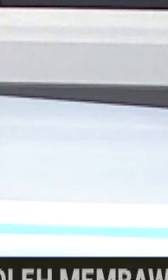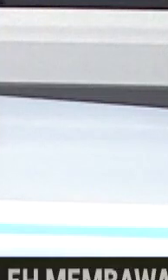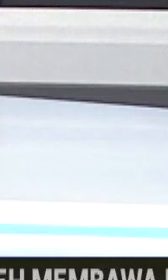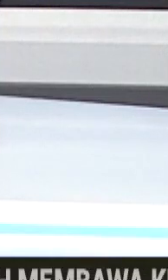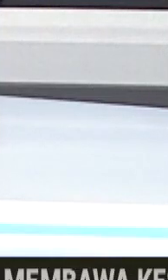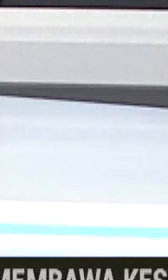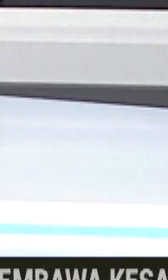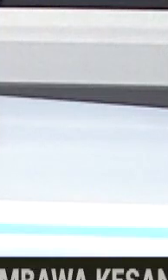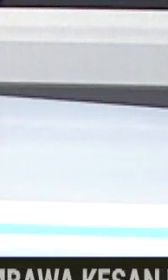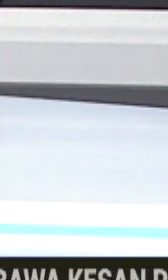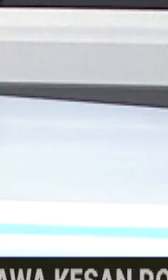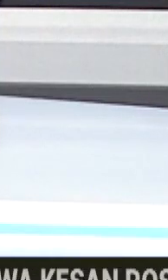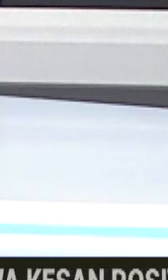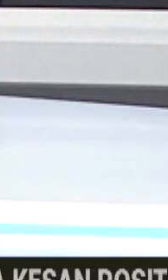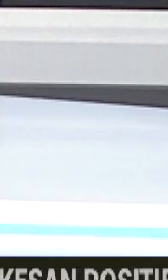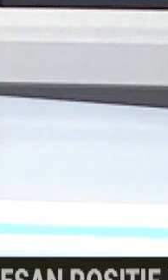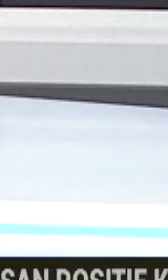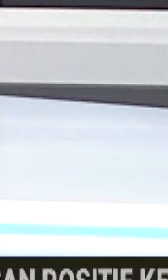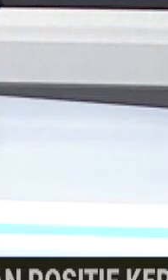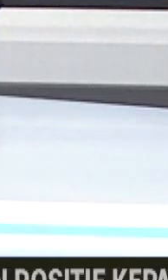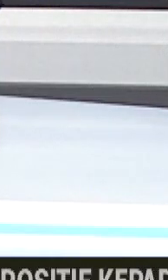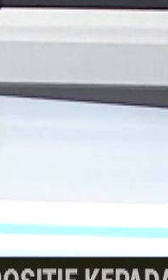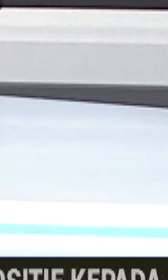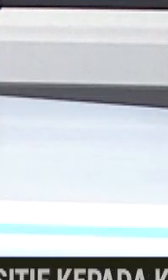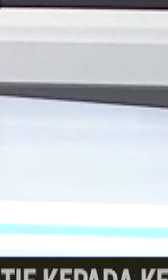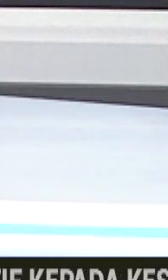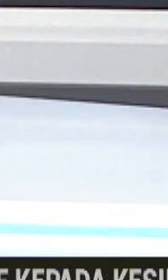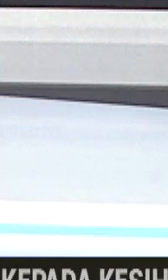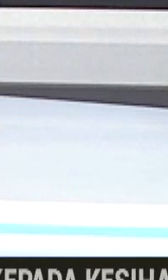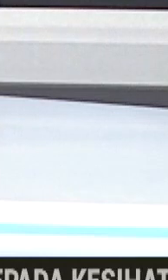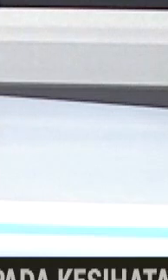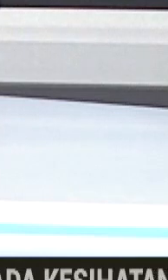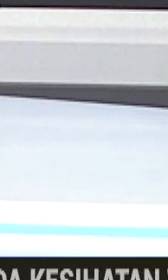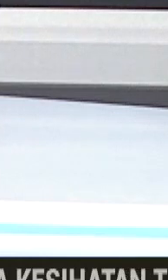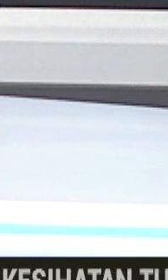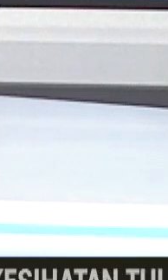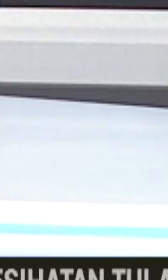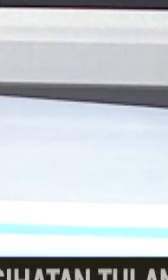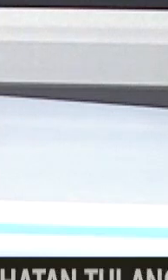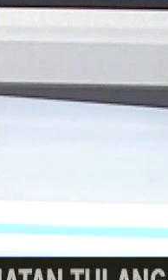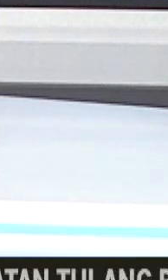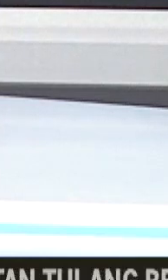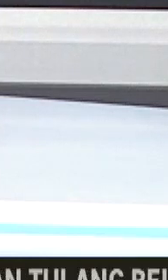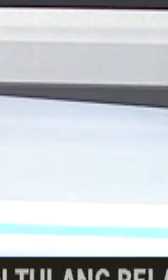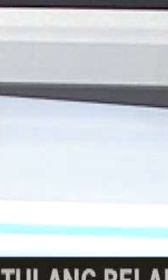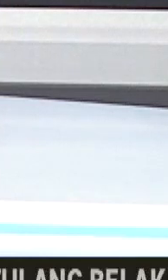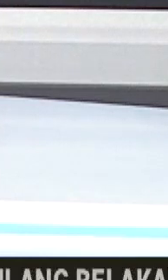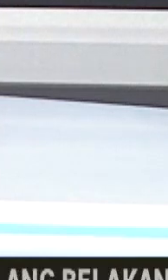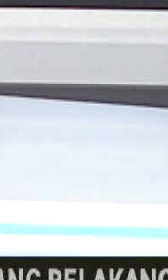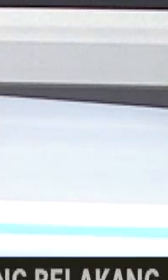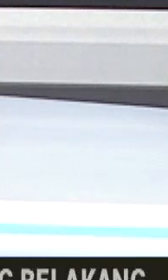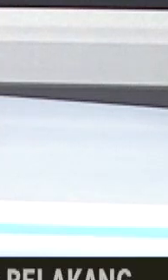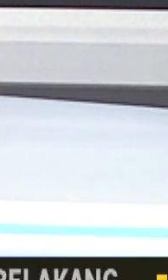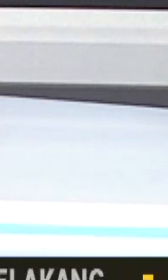a aktiviti fun walk and run sejauh 1 km memeriahkan program temburung Farmers market